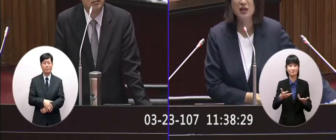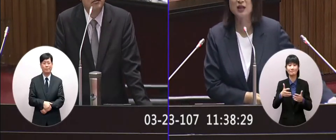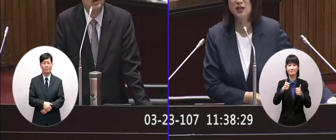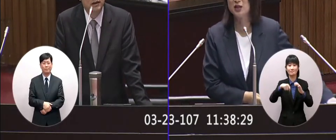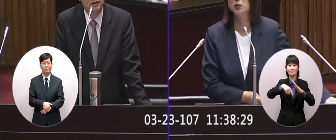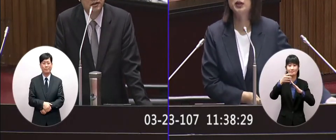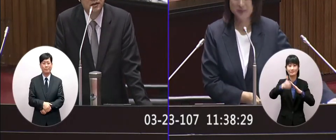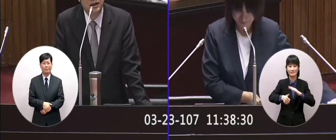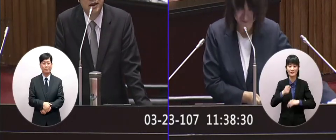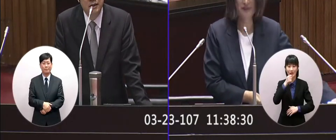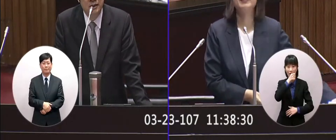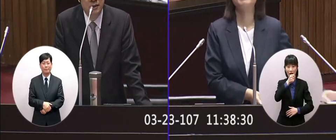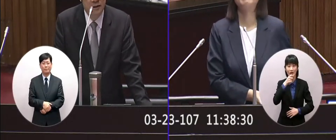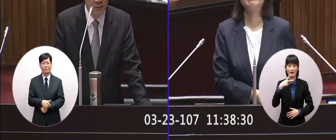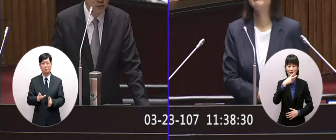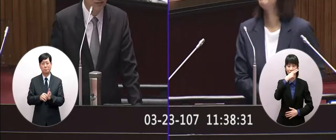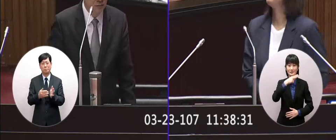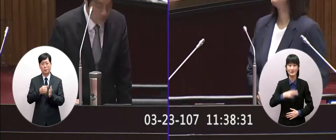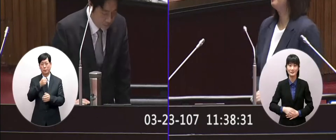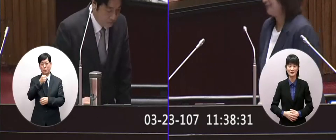谢谢院长。